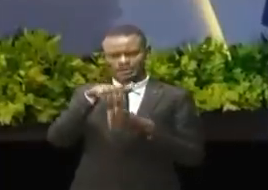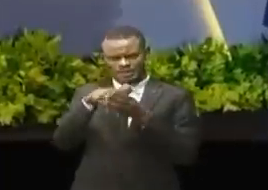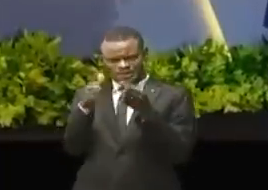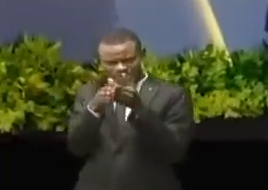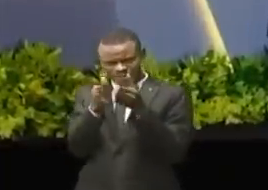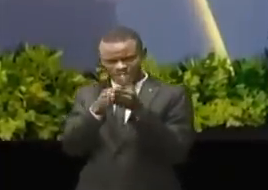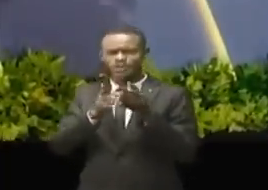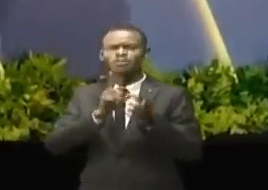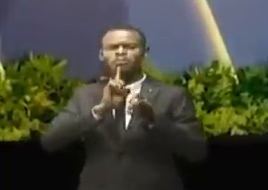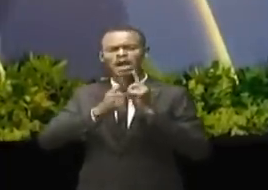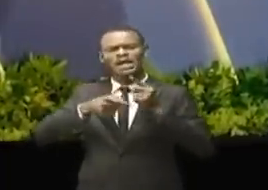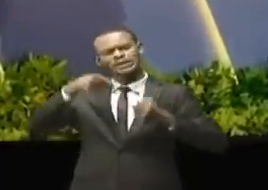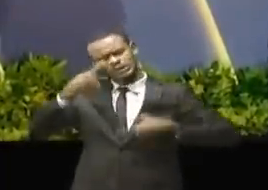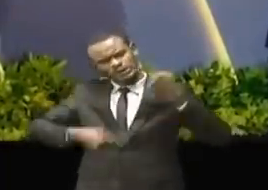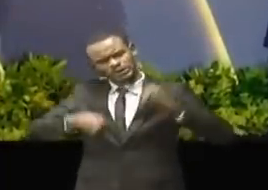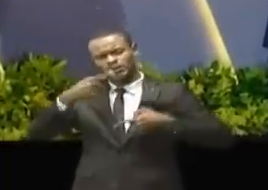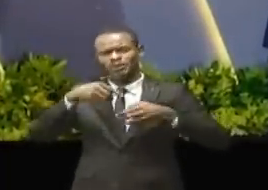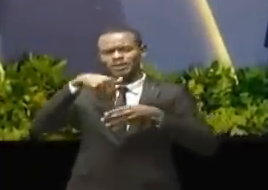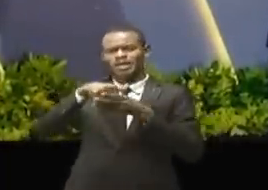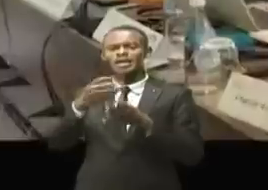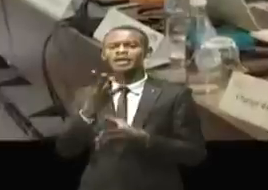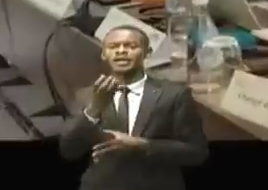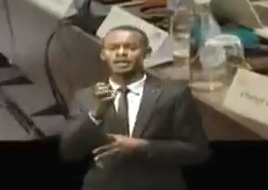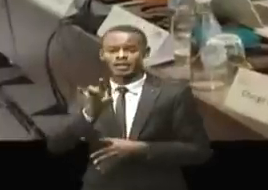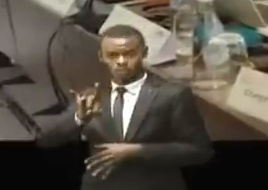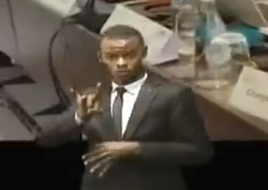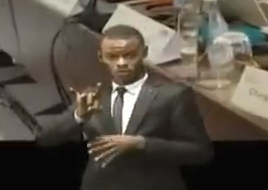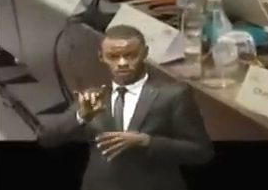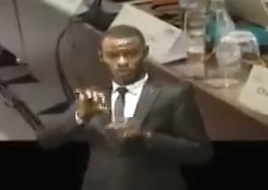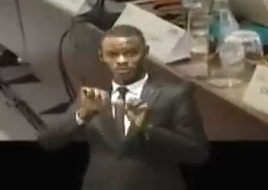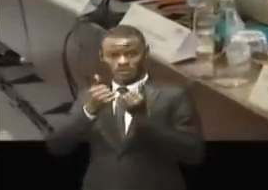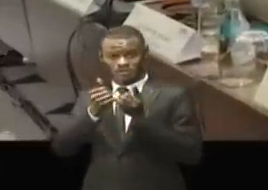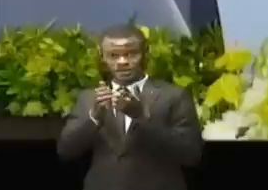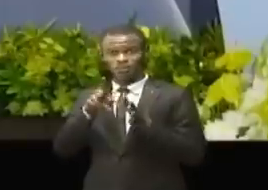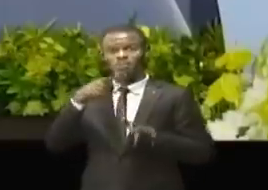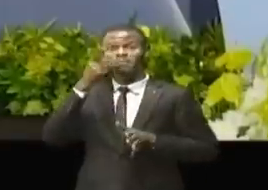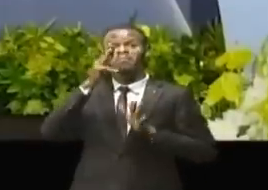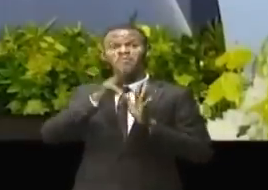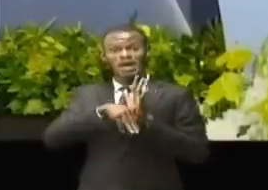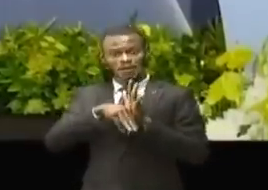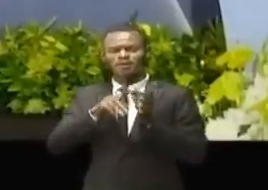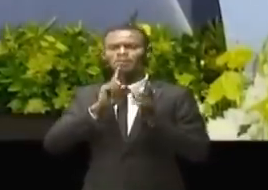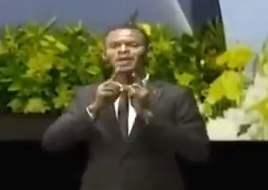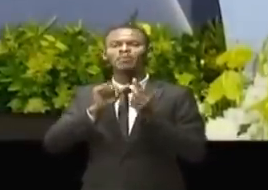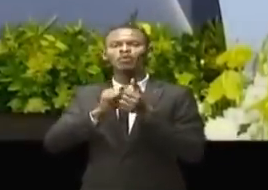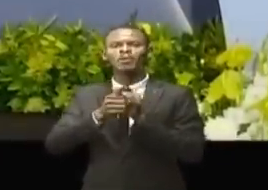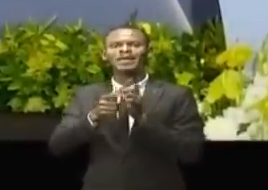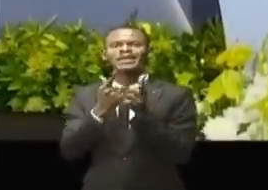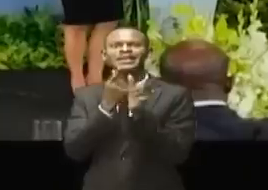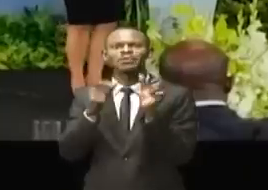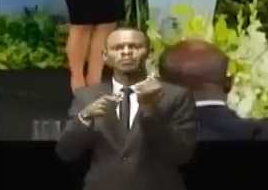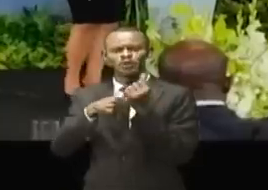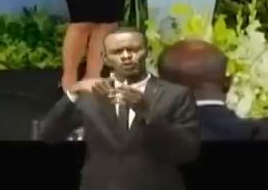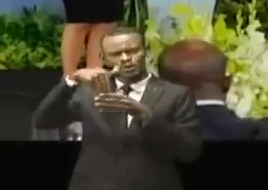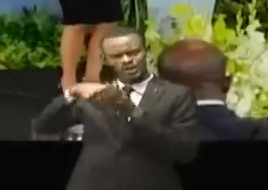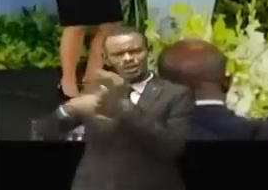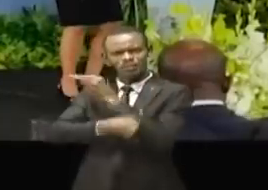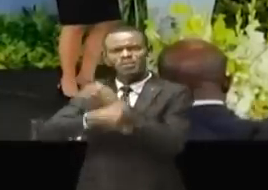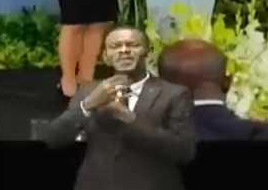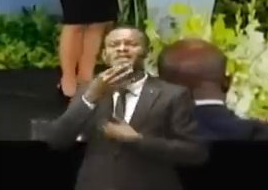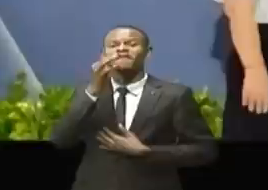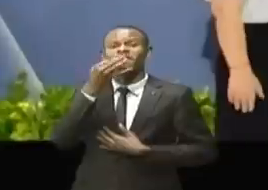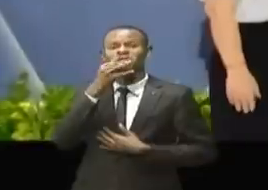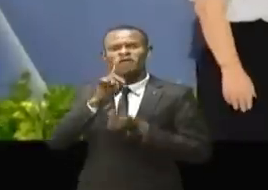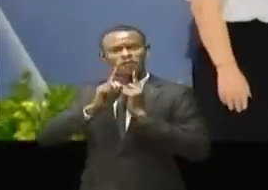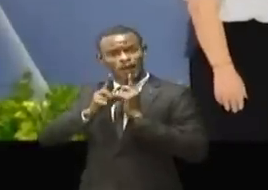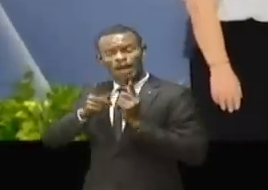la 48e Assemblée parlementaire, la mobilité dans l'espace francophone. Le premier vice-président de l'Assemblée nationale, le professeur André Mbatabe Tukumesu, qui